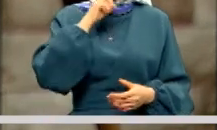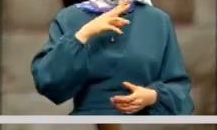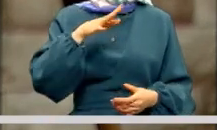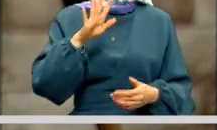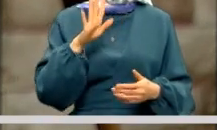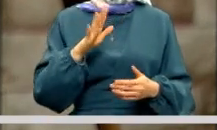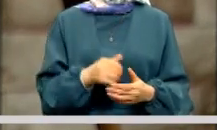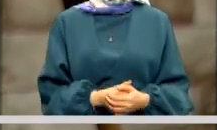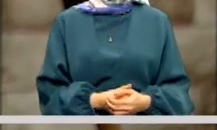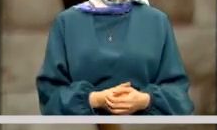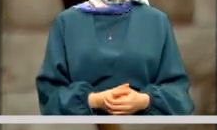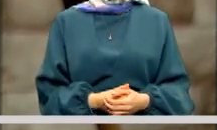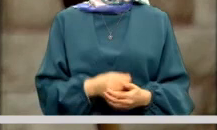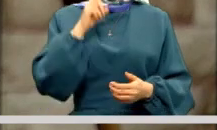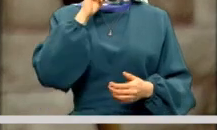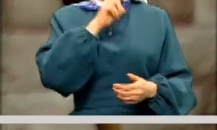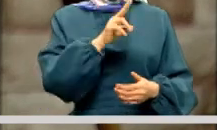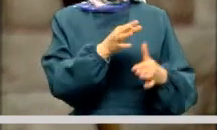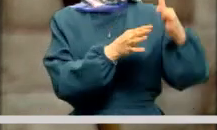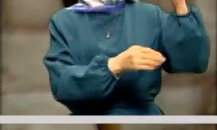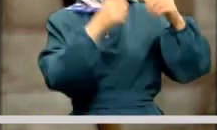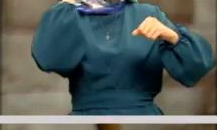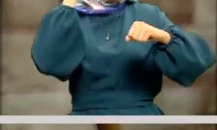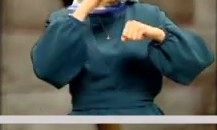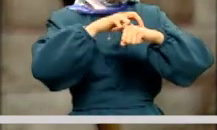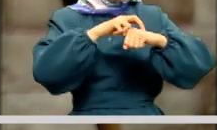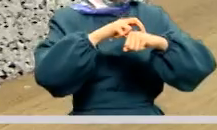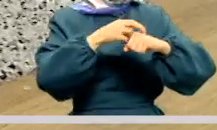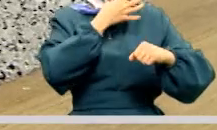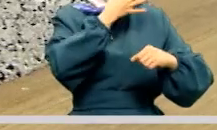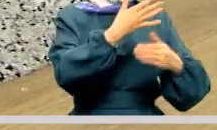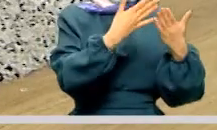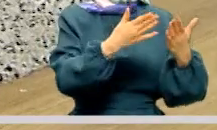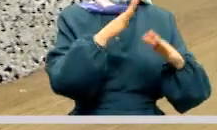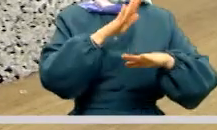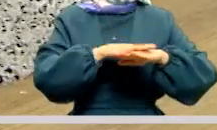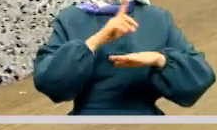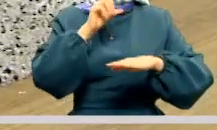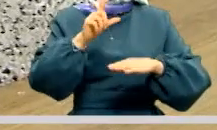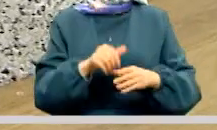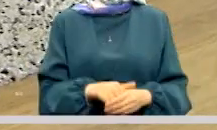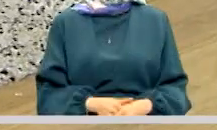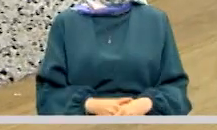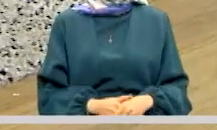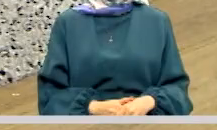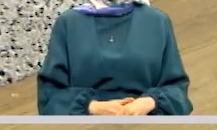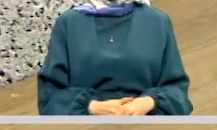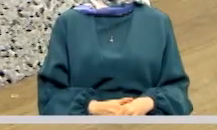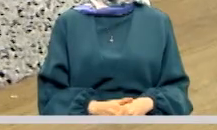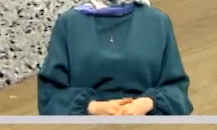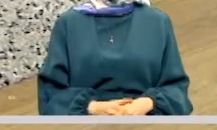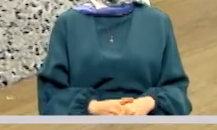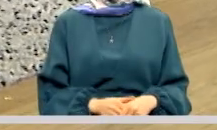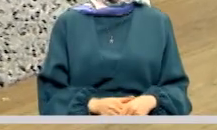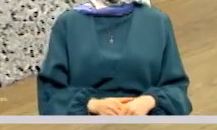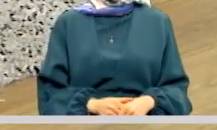ise görenin hatırlatmasından da müteşekkil olması gerekiyor Peki hocam biraz